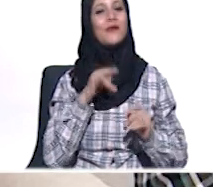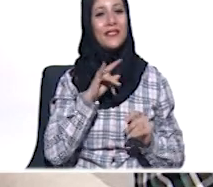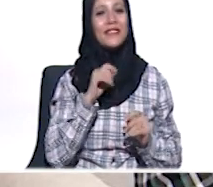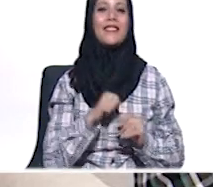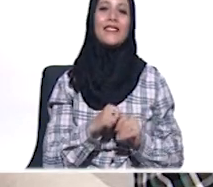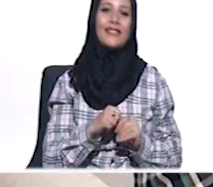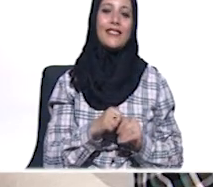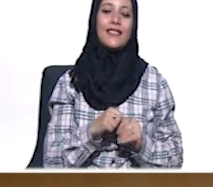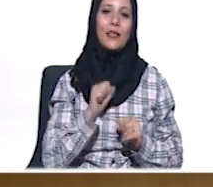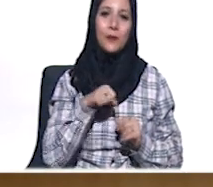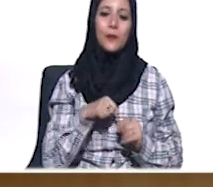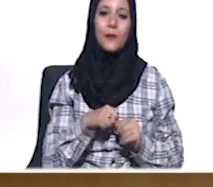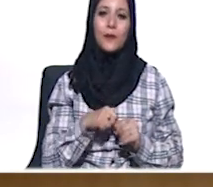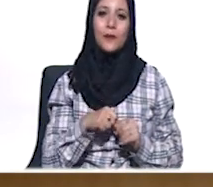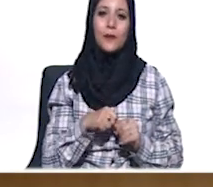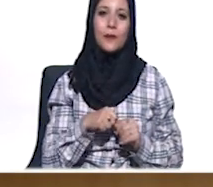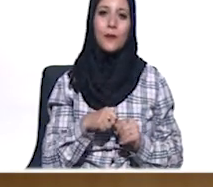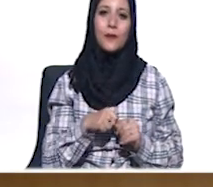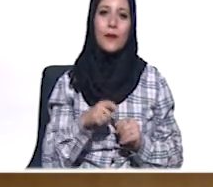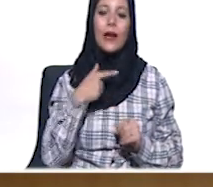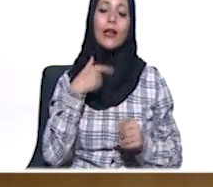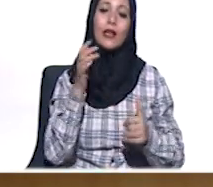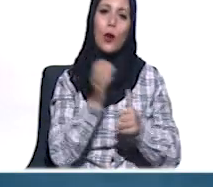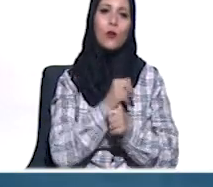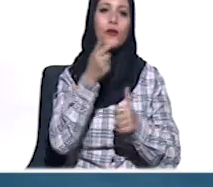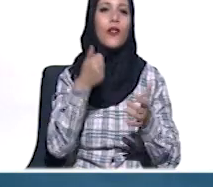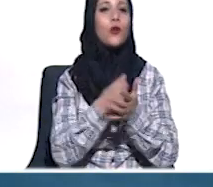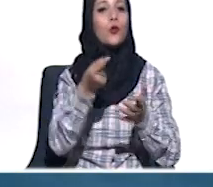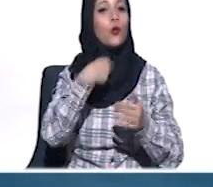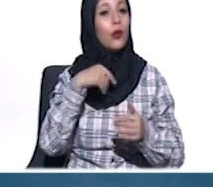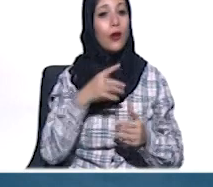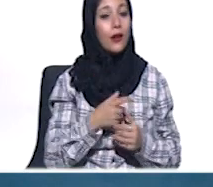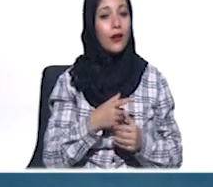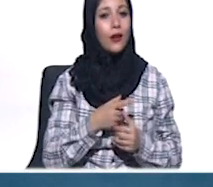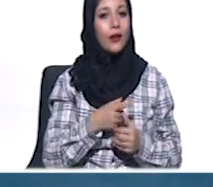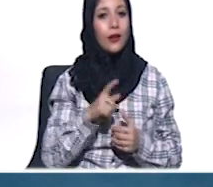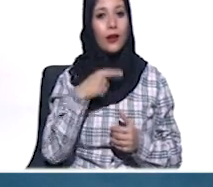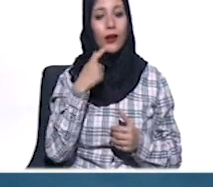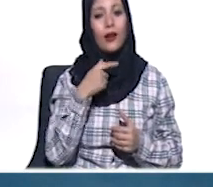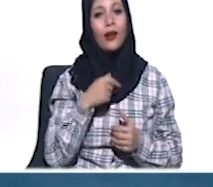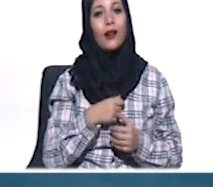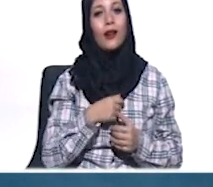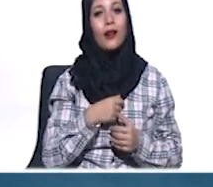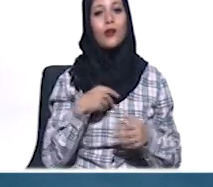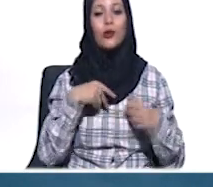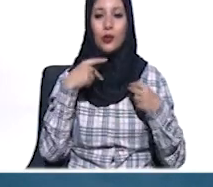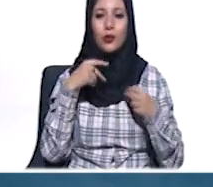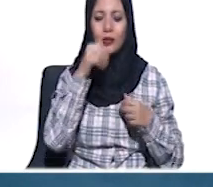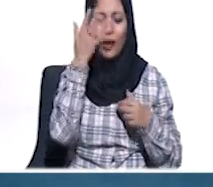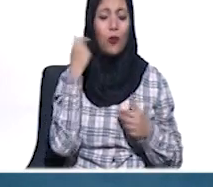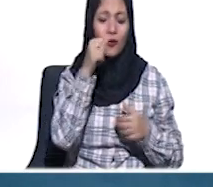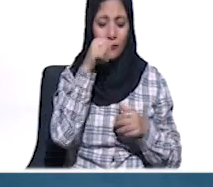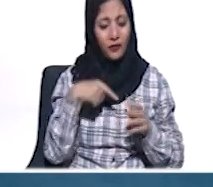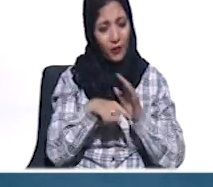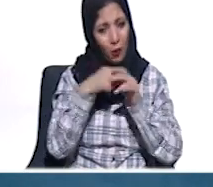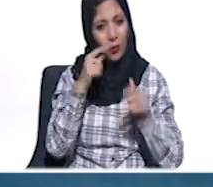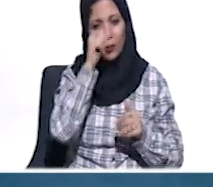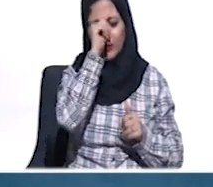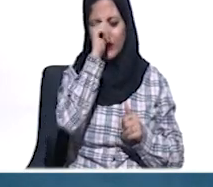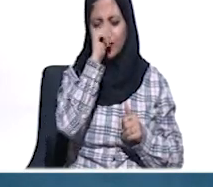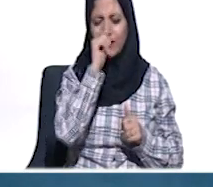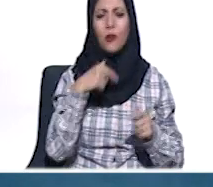يبارك لك يا دكتور يا رب. طيب قال لك انا هتجوز، قلت له ايه؟ طبعا اكيد كنت زعلانة